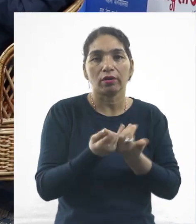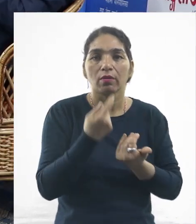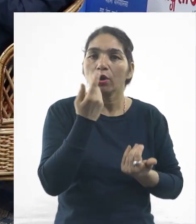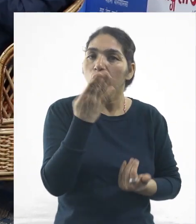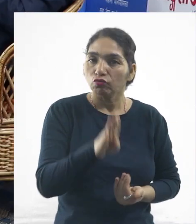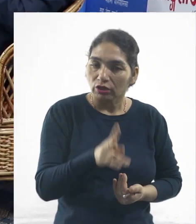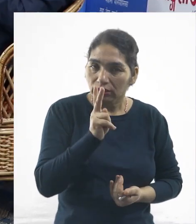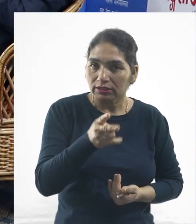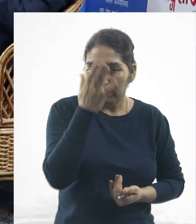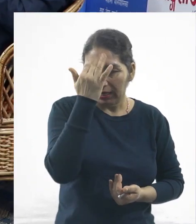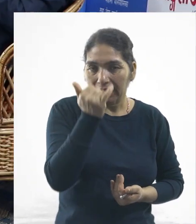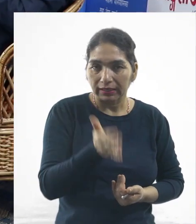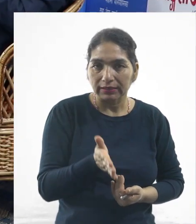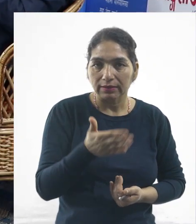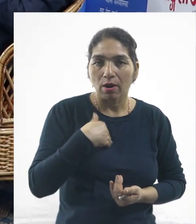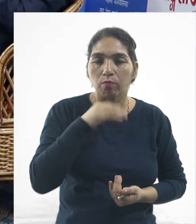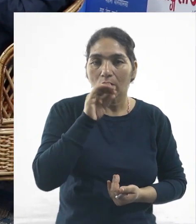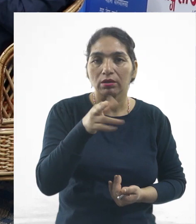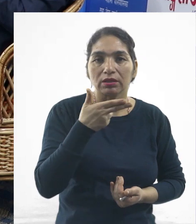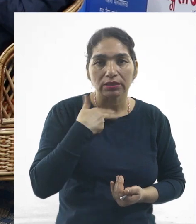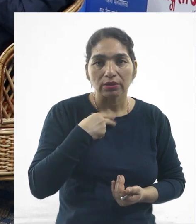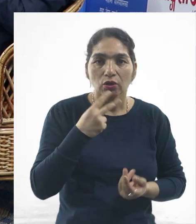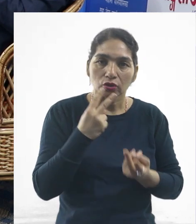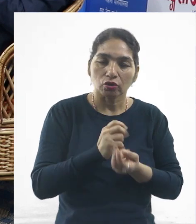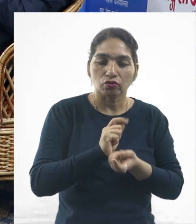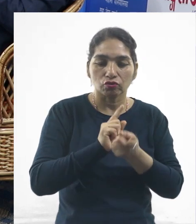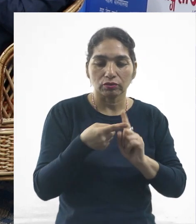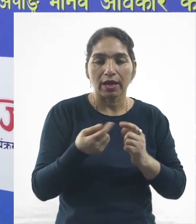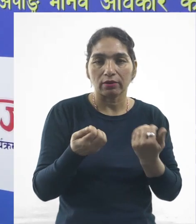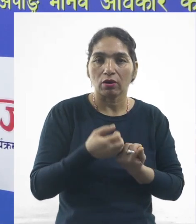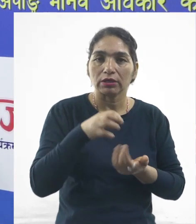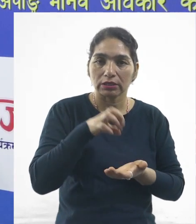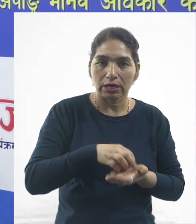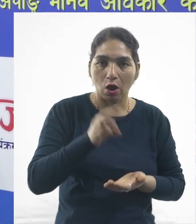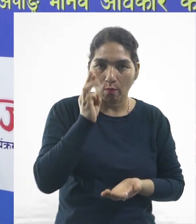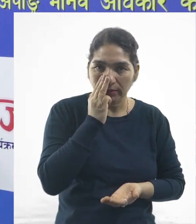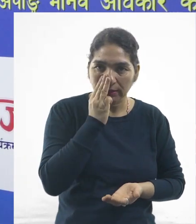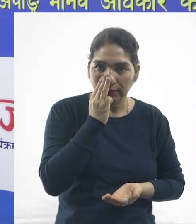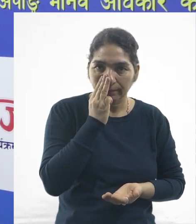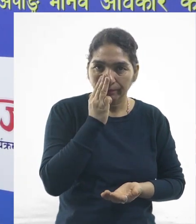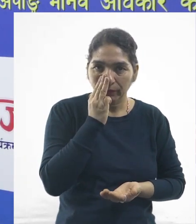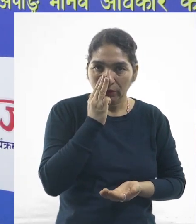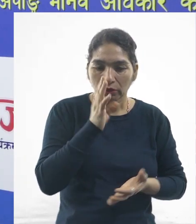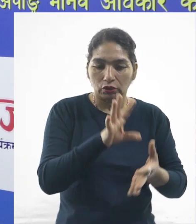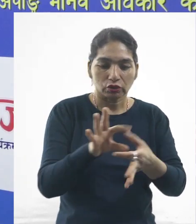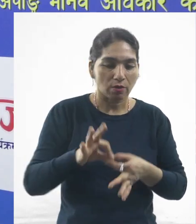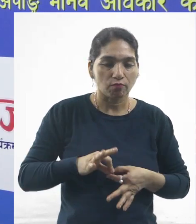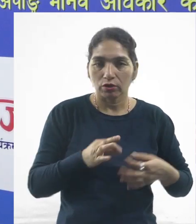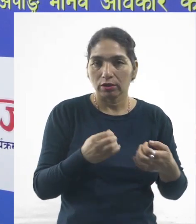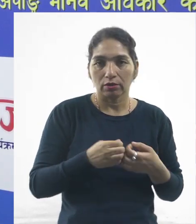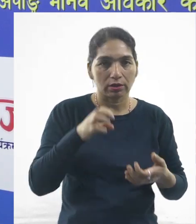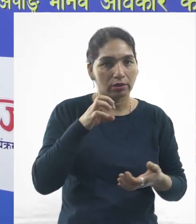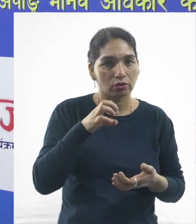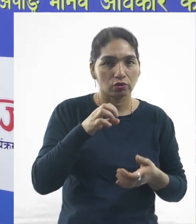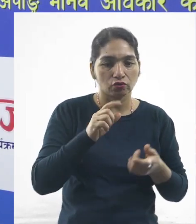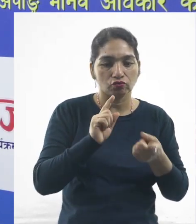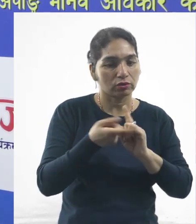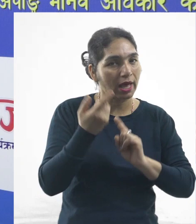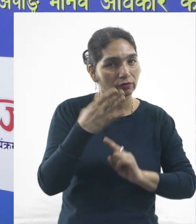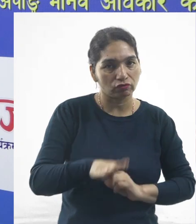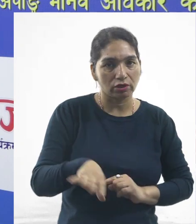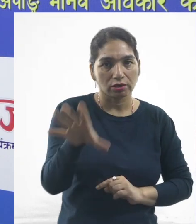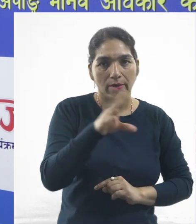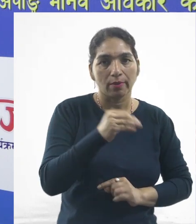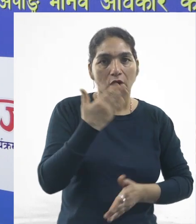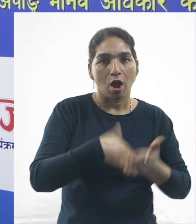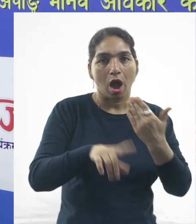त्यसै कारणले म चाहिँ के भन्न चाहन्छु भने जस्तो सुधार गर्नुपर्ने ठाउँमा चाहिँ समन्वय गरेर सुधार हुने हो होइन, सबै अब